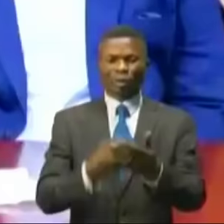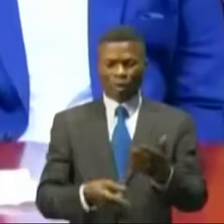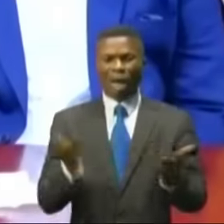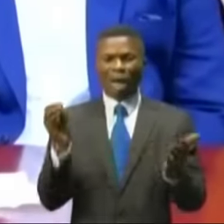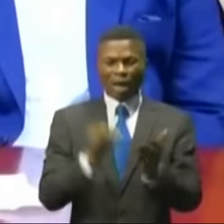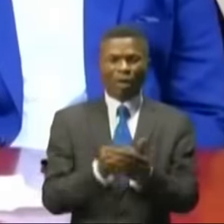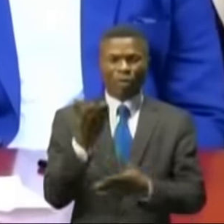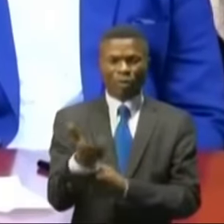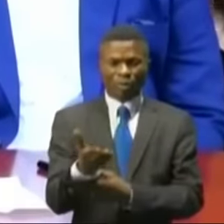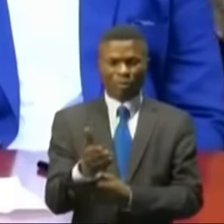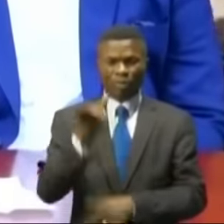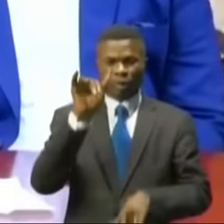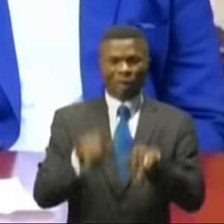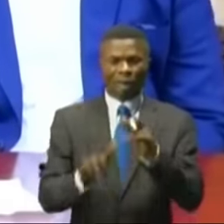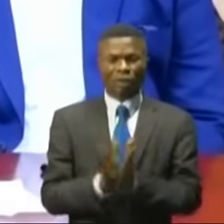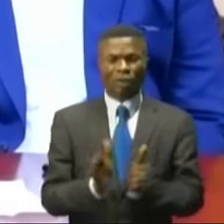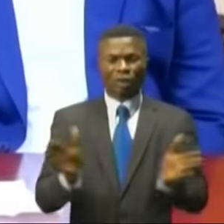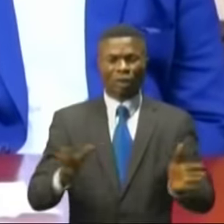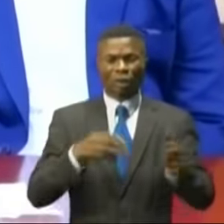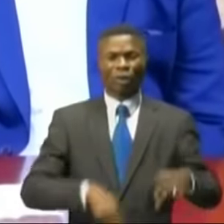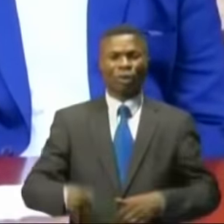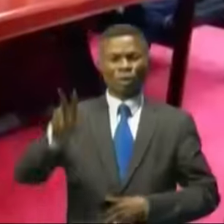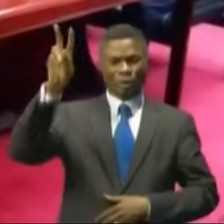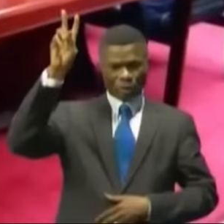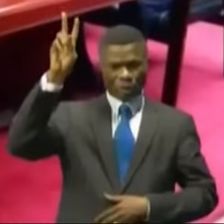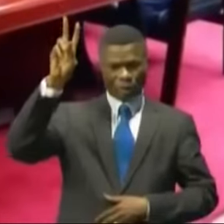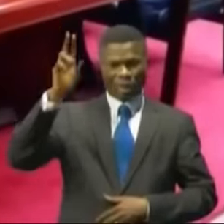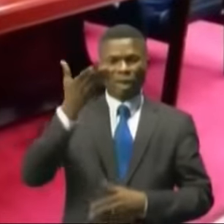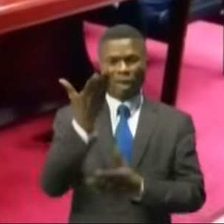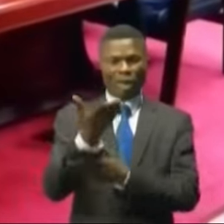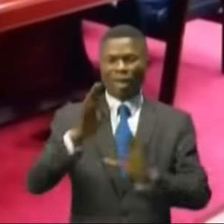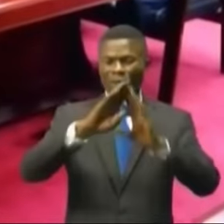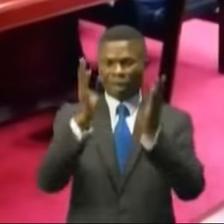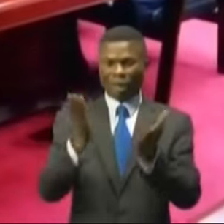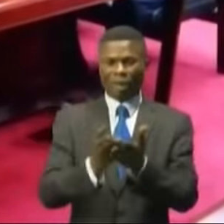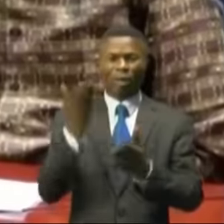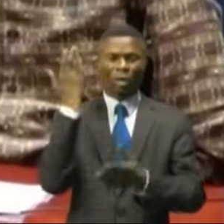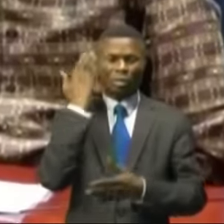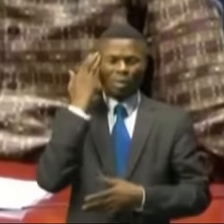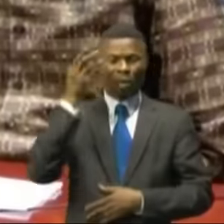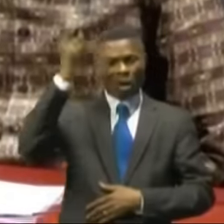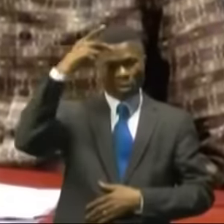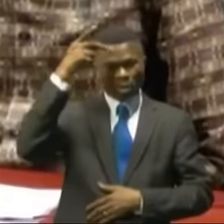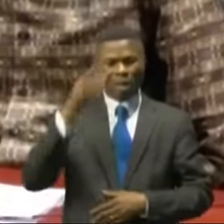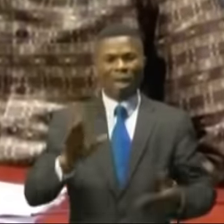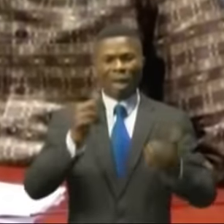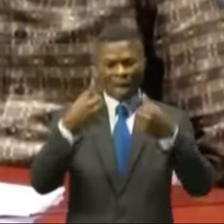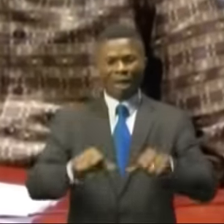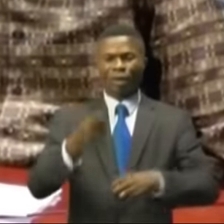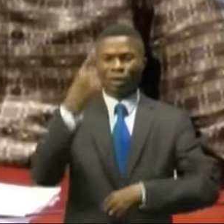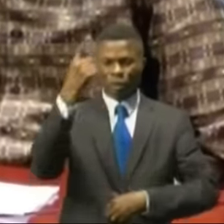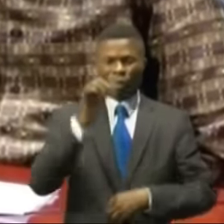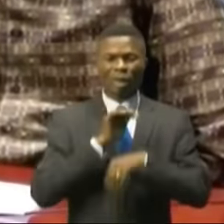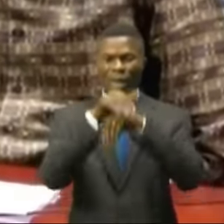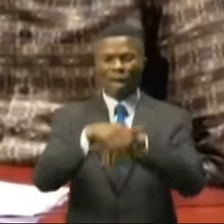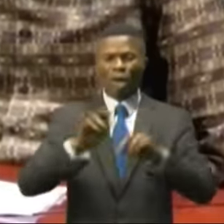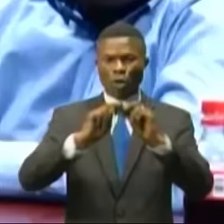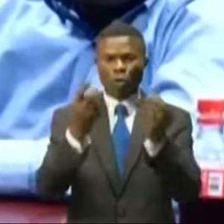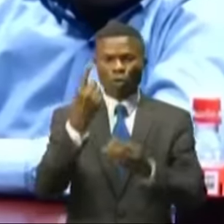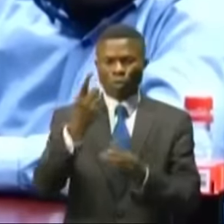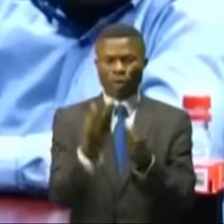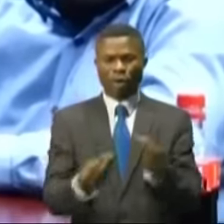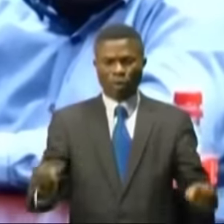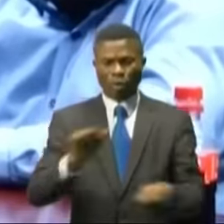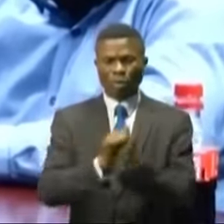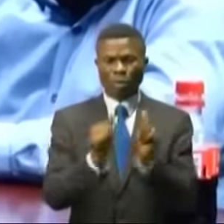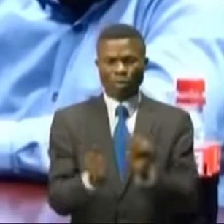occasion, le secrétaire général de l'IDPS a invité ses pères de l'Union sacrée à l'unité et à s'engager dans la dynamique des résolutions